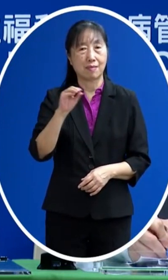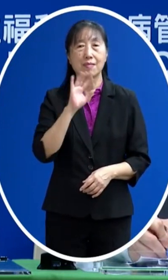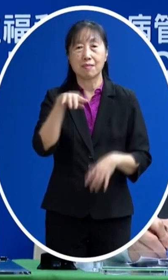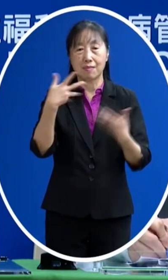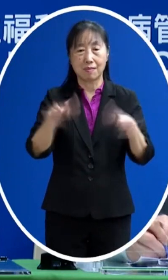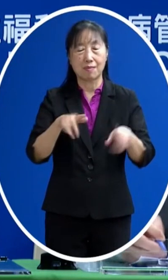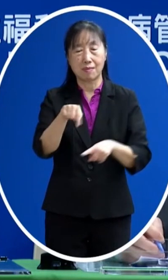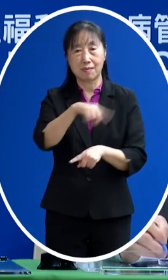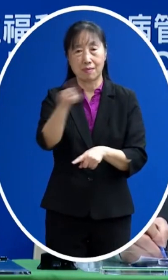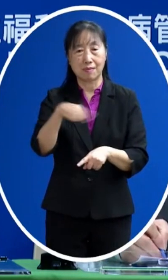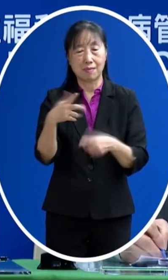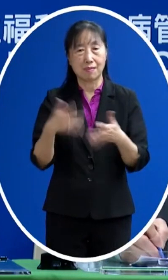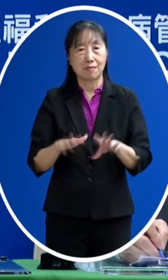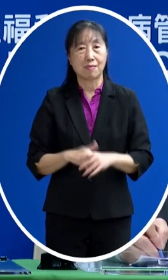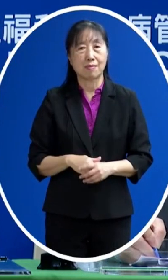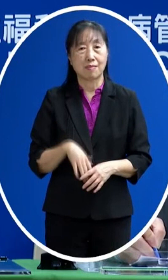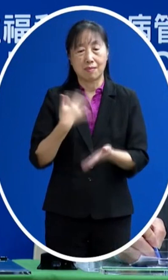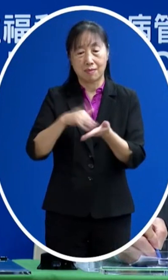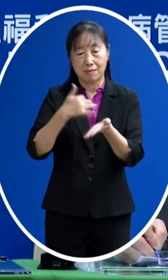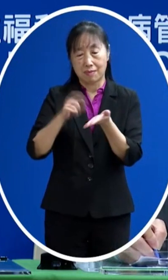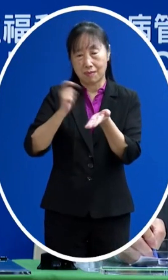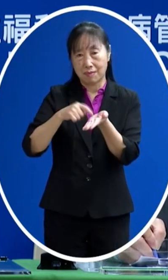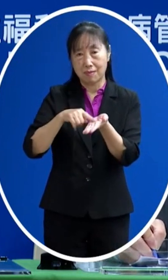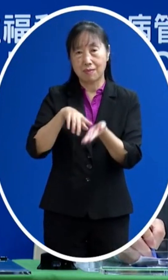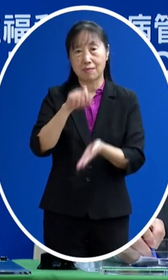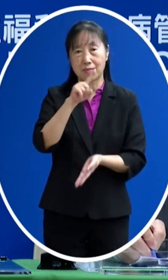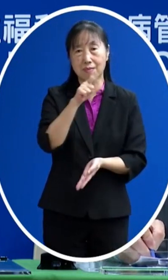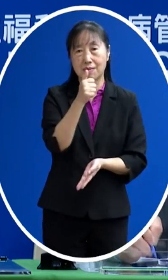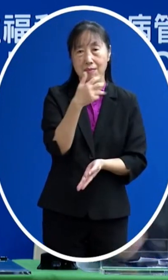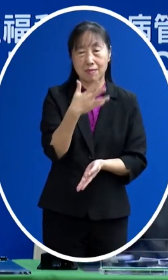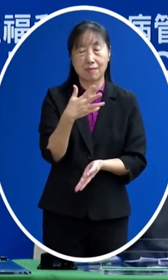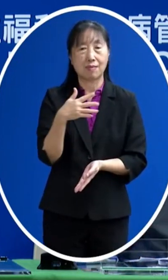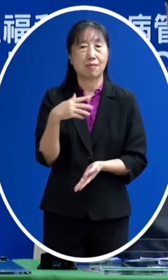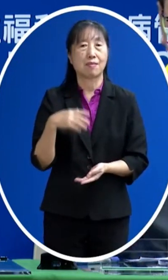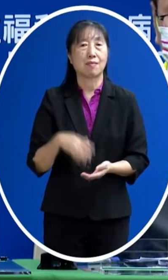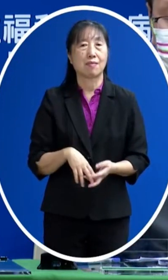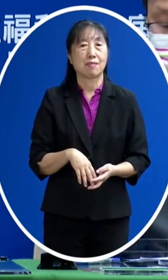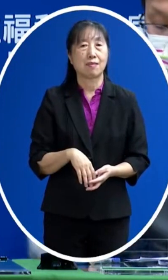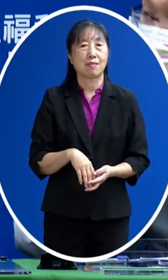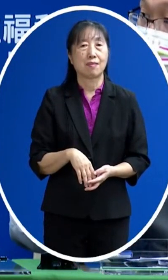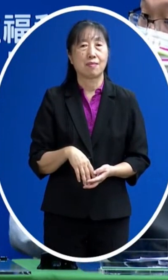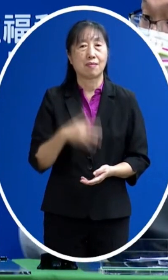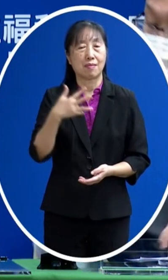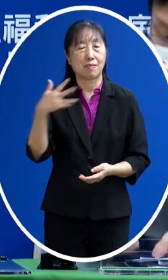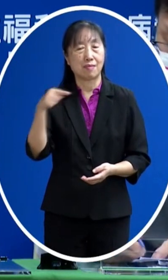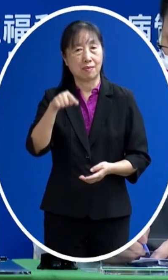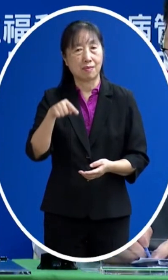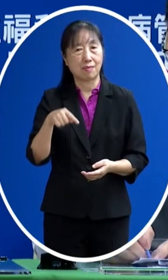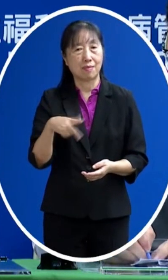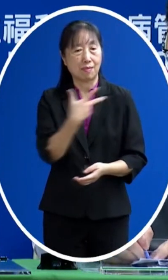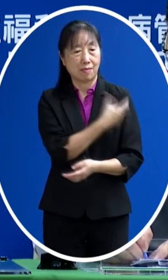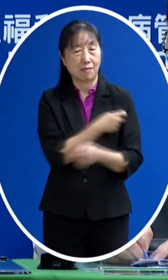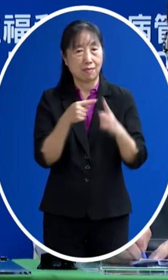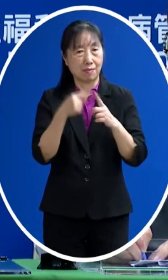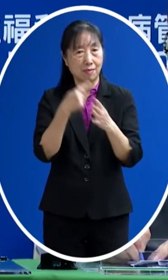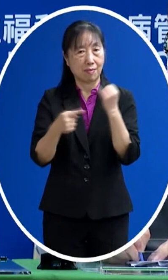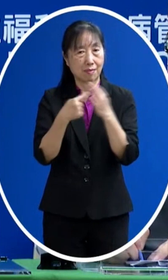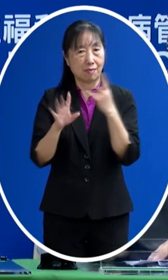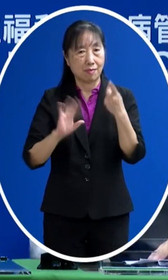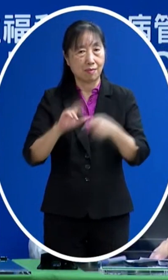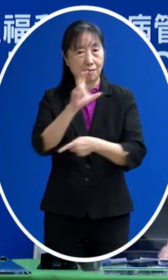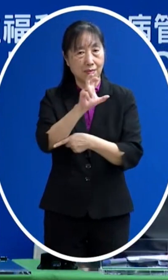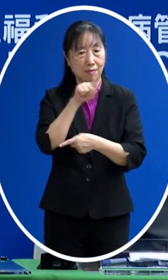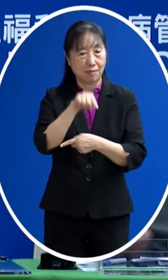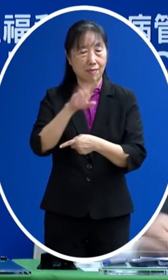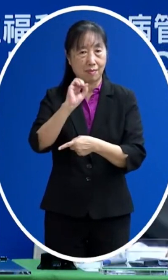23,637,150剂，所以整个计事人口比是100.88，那疫苗接种人口的涵盖率